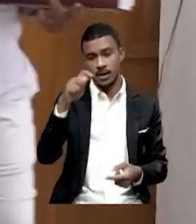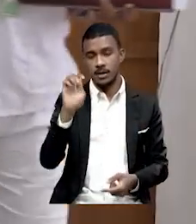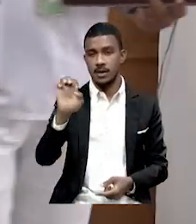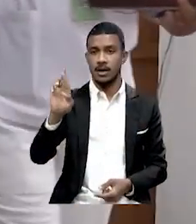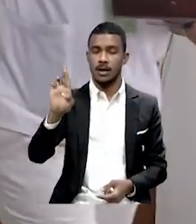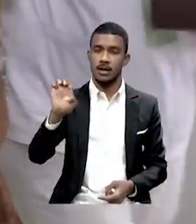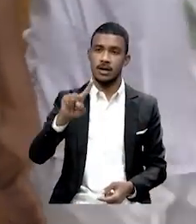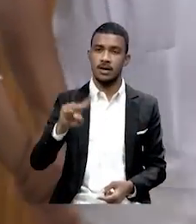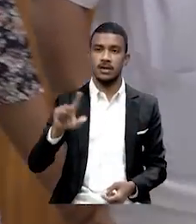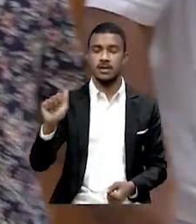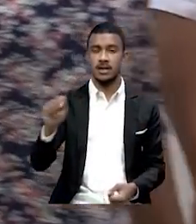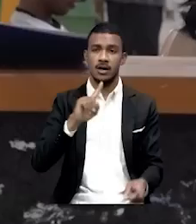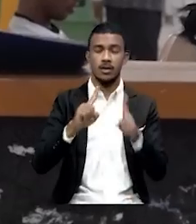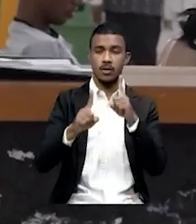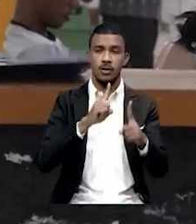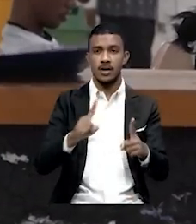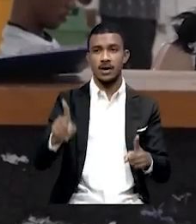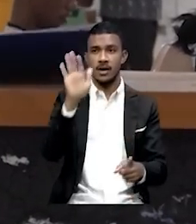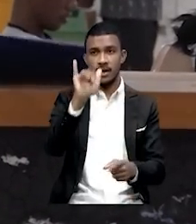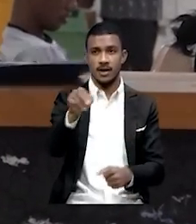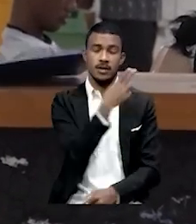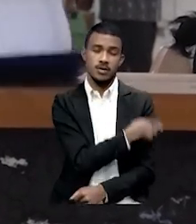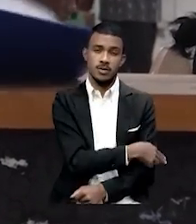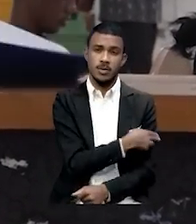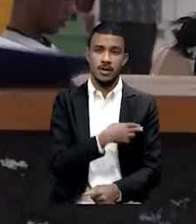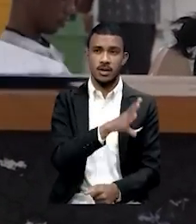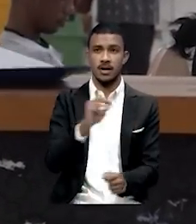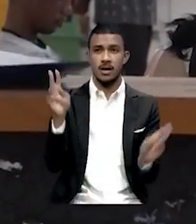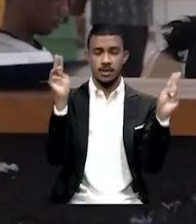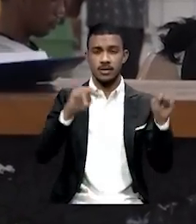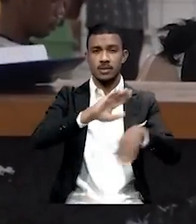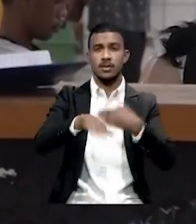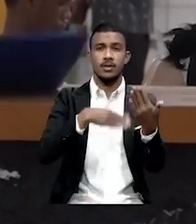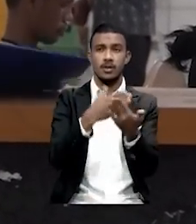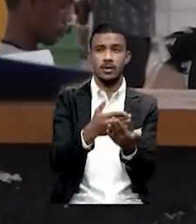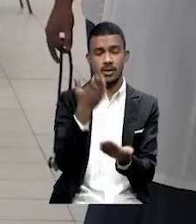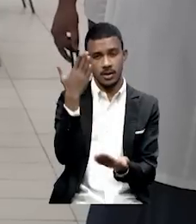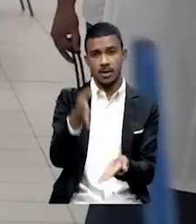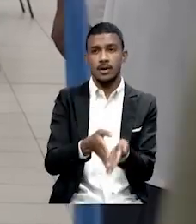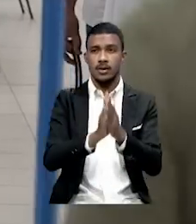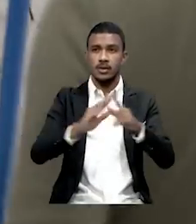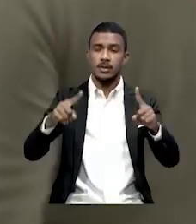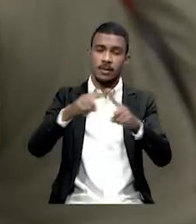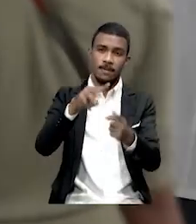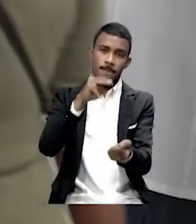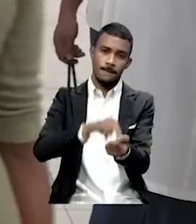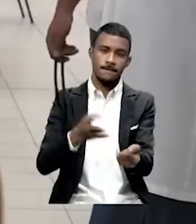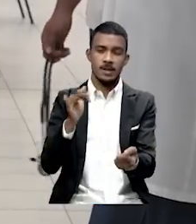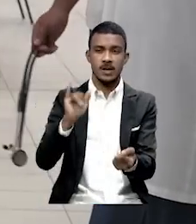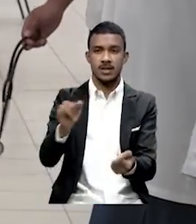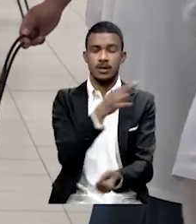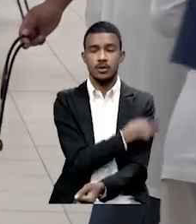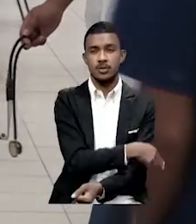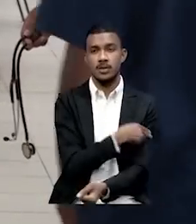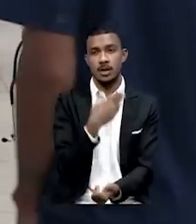Teresa haktuir tan, durante baixa e hospital, necessidade roto nia depende de ba médico sira hospital, maka ajuda